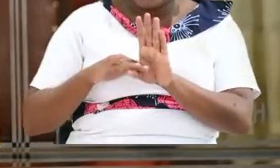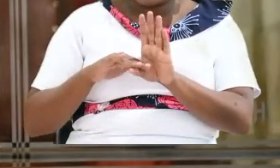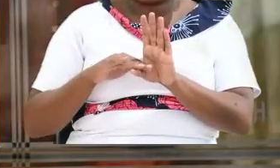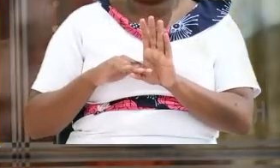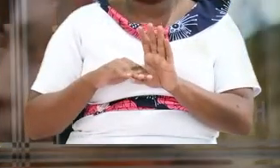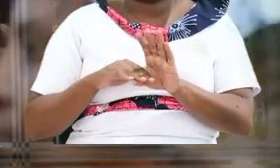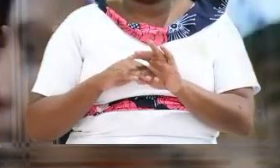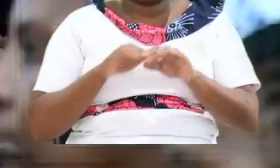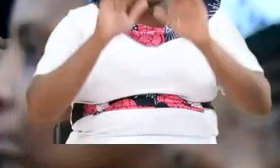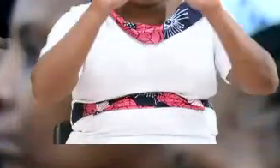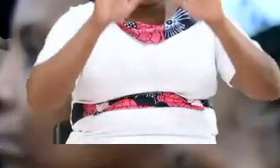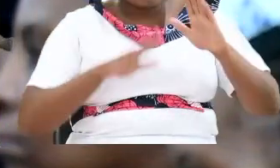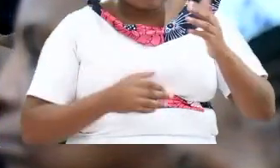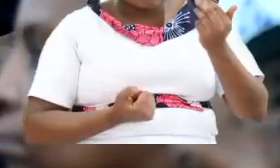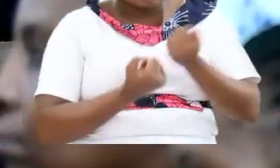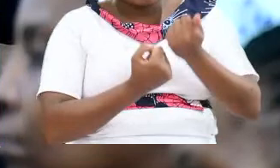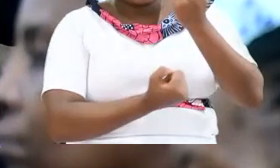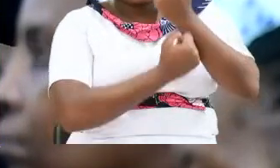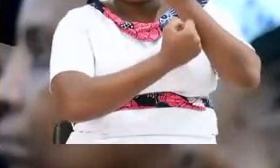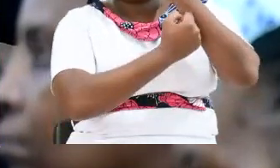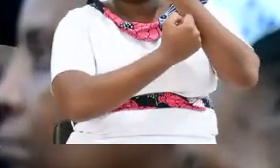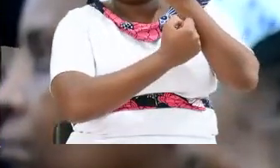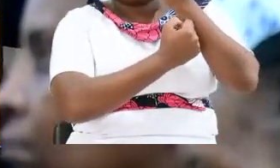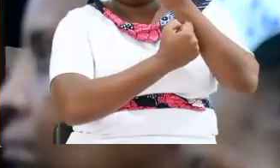jambo la busara kusimama na wao.